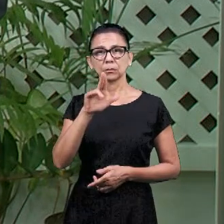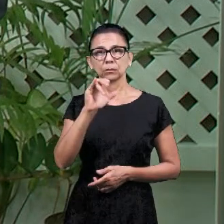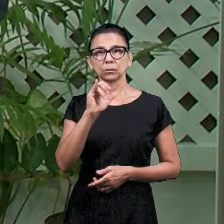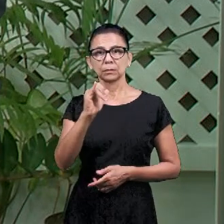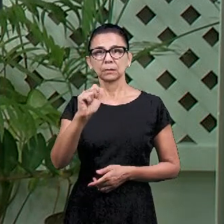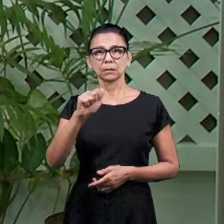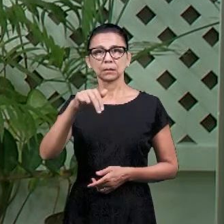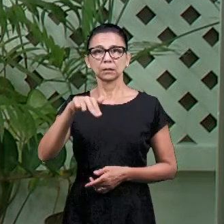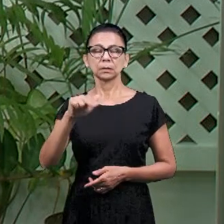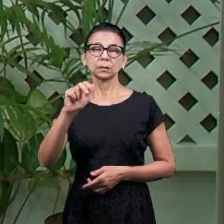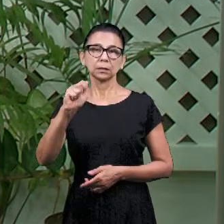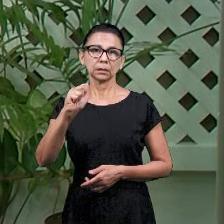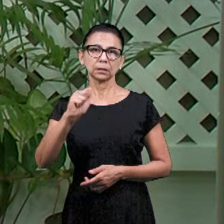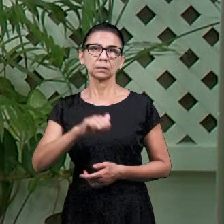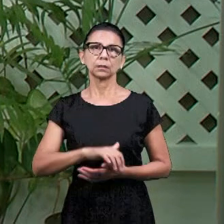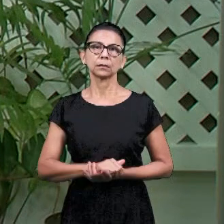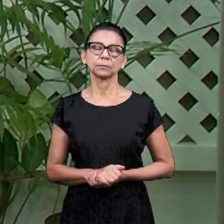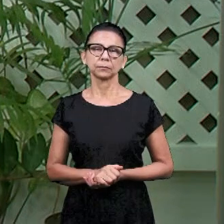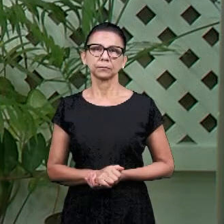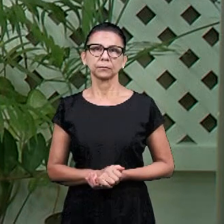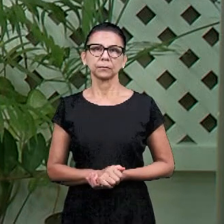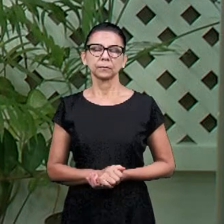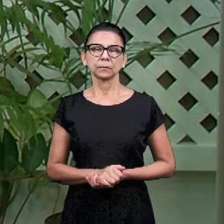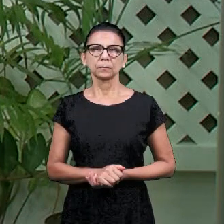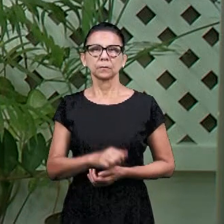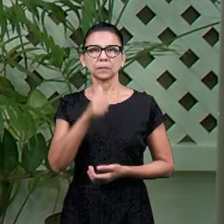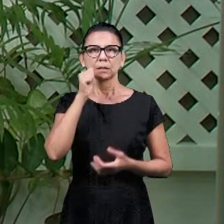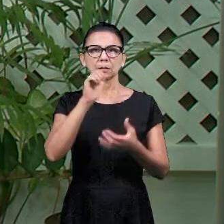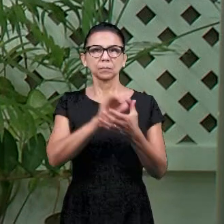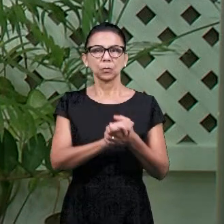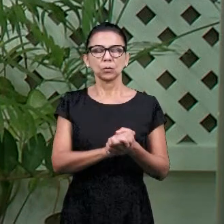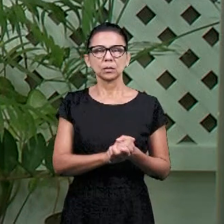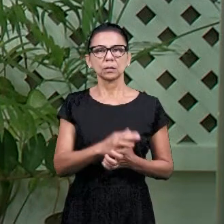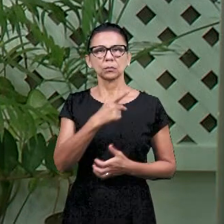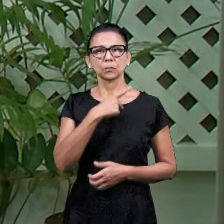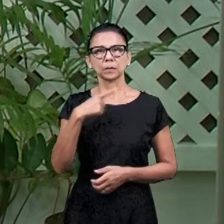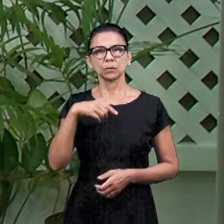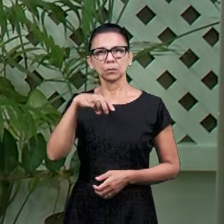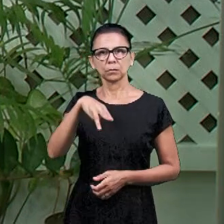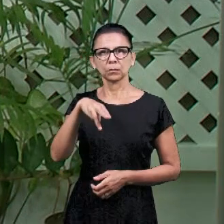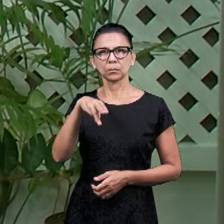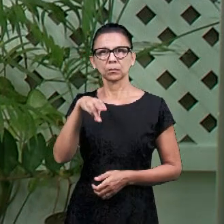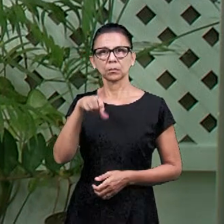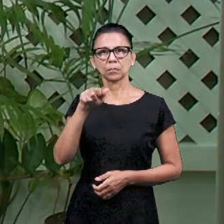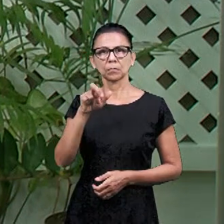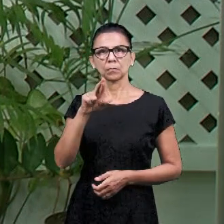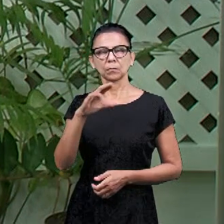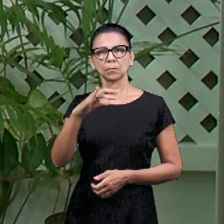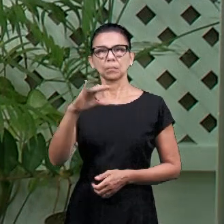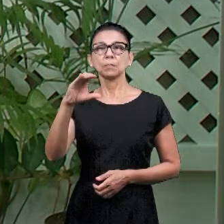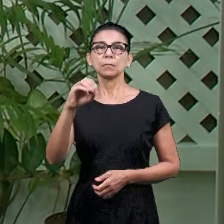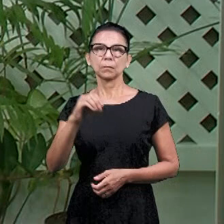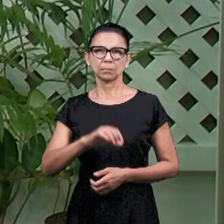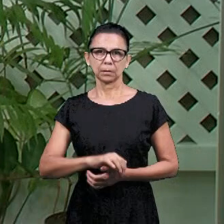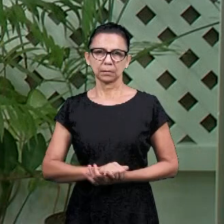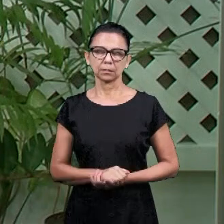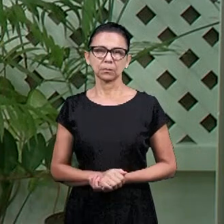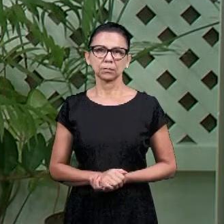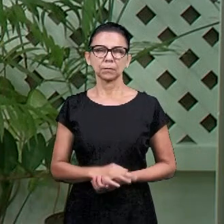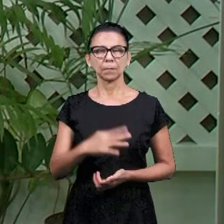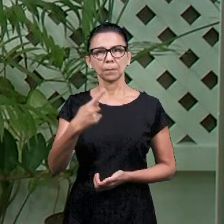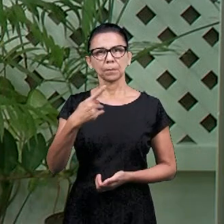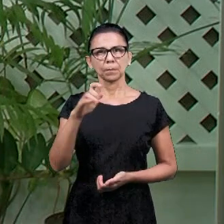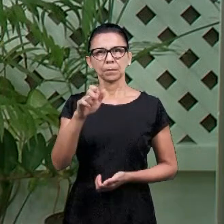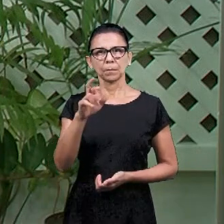Seigneur. L'autre sœur ici, Luciana Aparecida Filho, du pasteur Marcius, épouse du